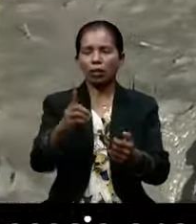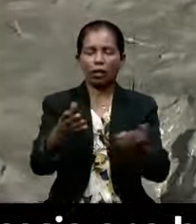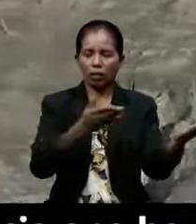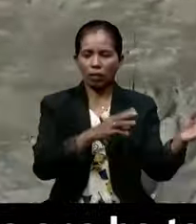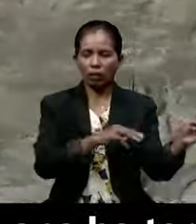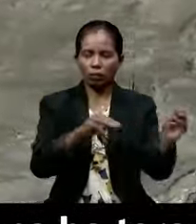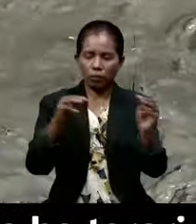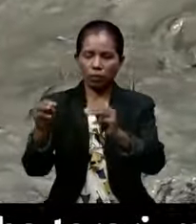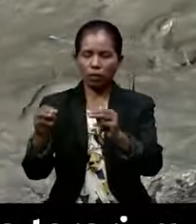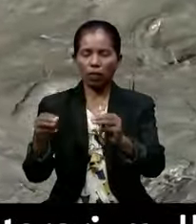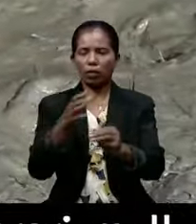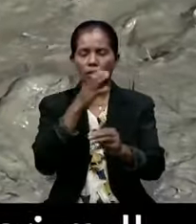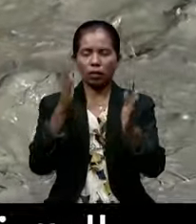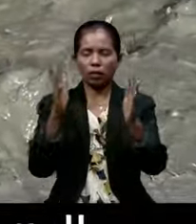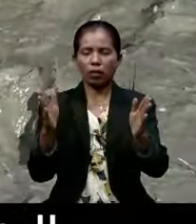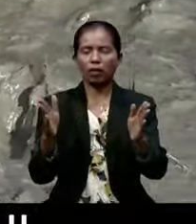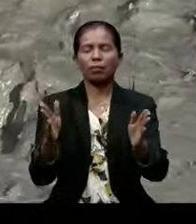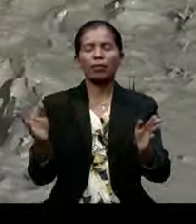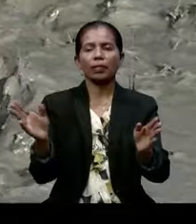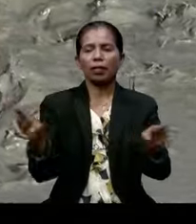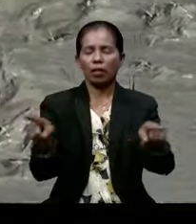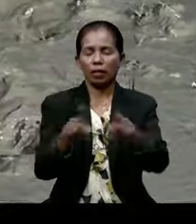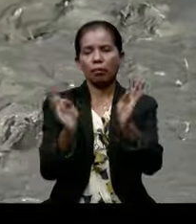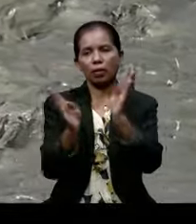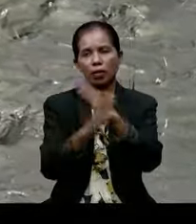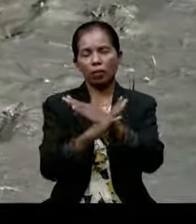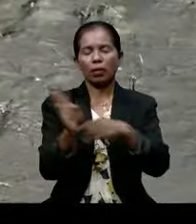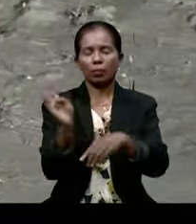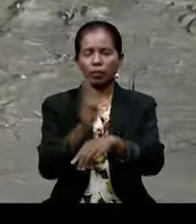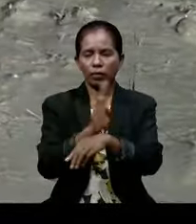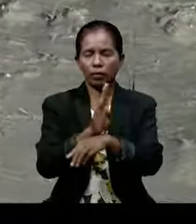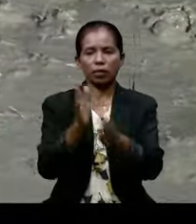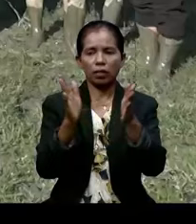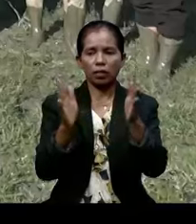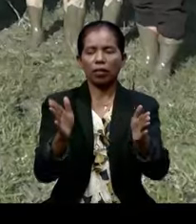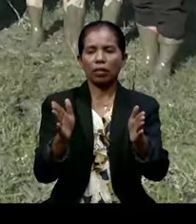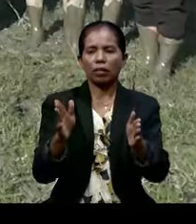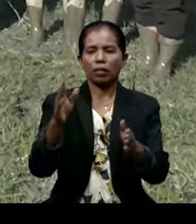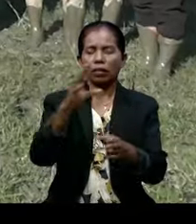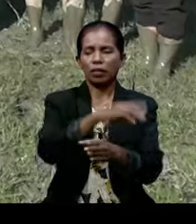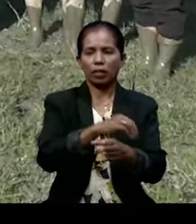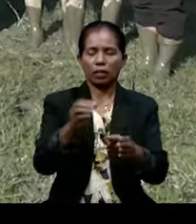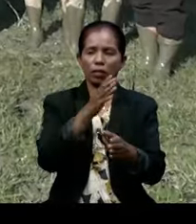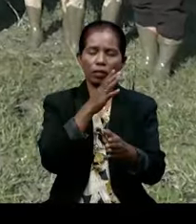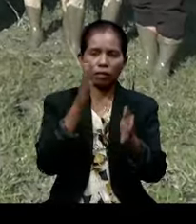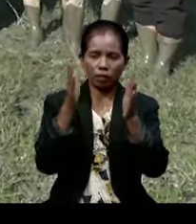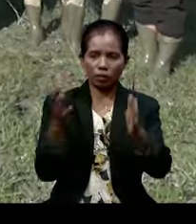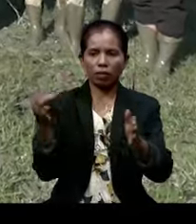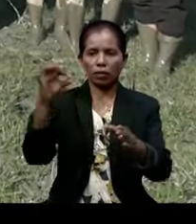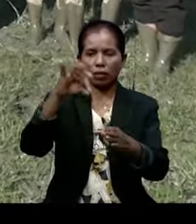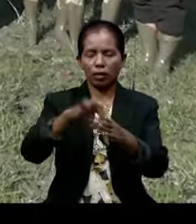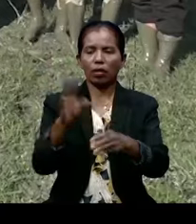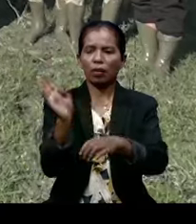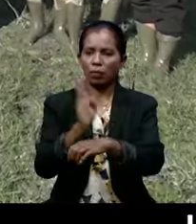agrikultor senenaran, saiba empresarios agrikula. Pengusaha pertanian, nebe sirasik bel desenvolve serenatar, halo